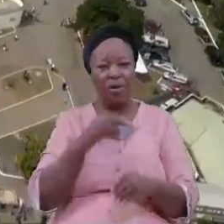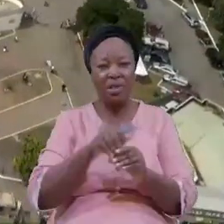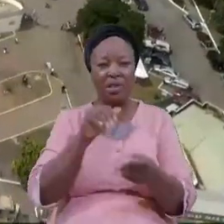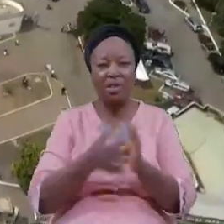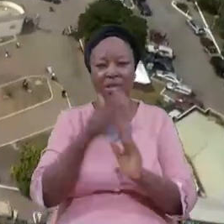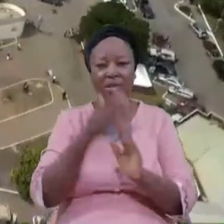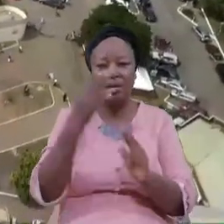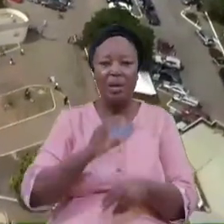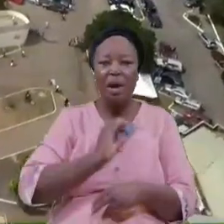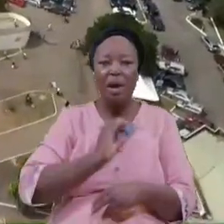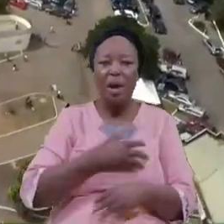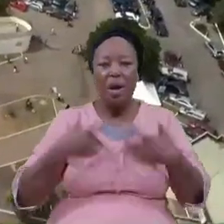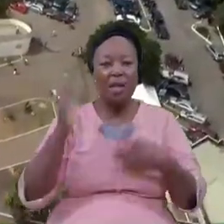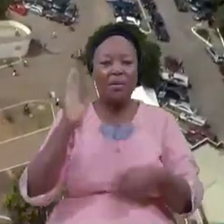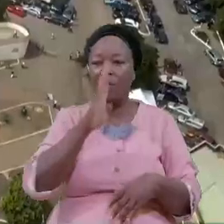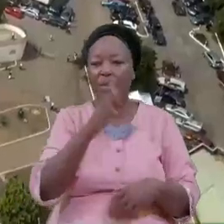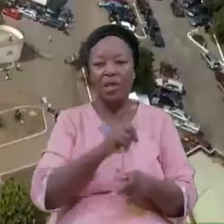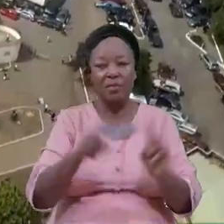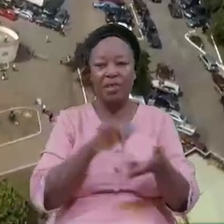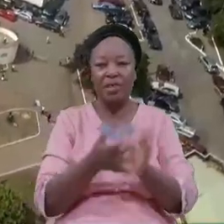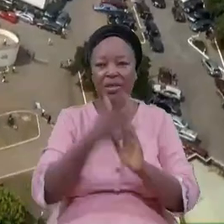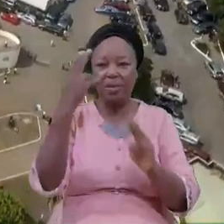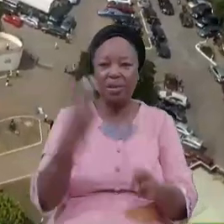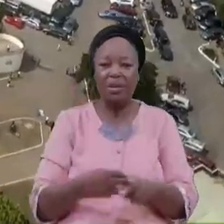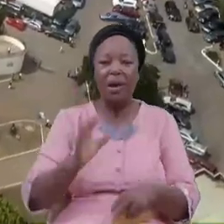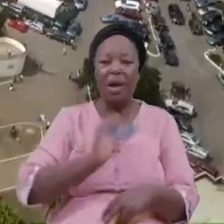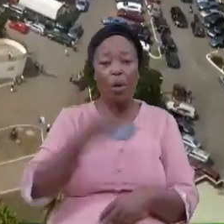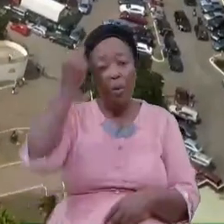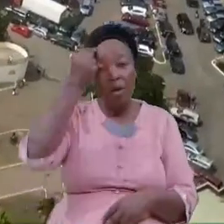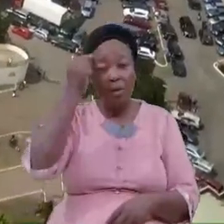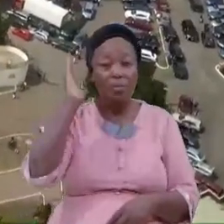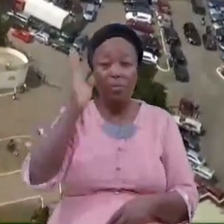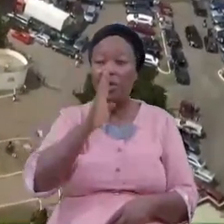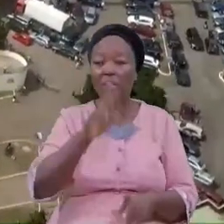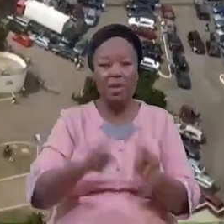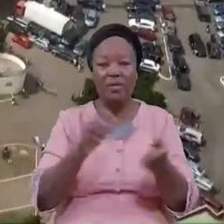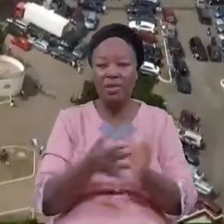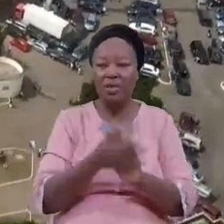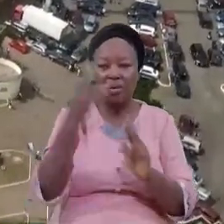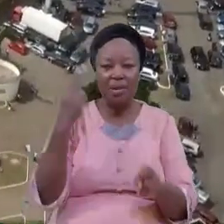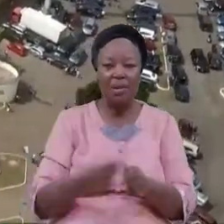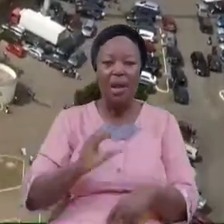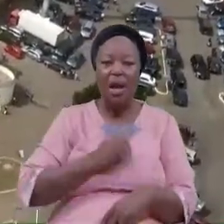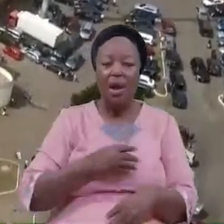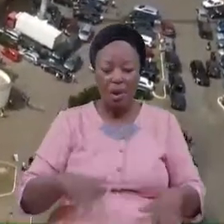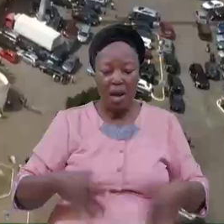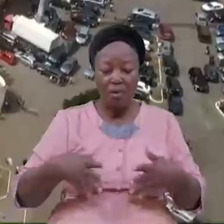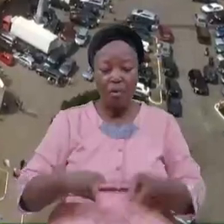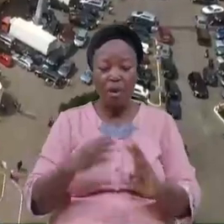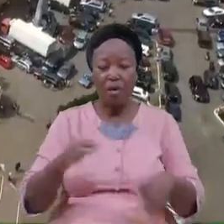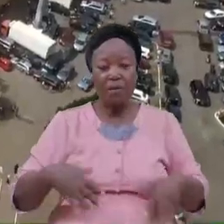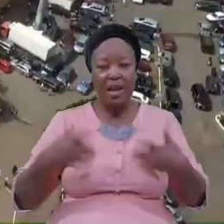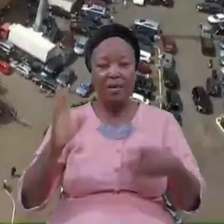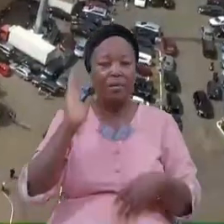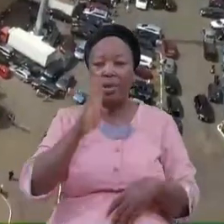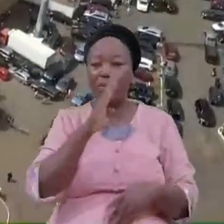will be different. Nos vies seront différentes. Our thoughts will be different. Nos pensées seront différentes. Our lifestyle will be different. Nos modes de vie